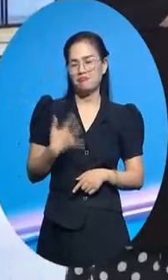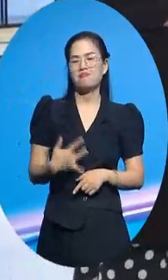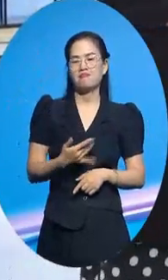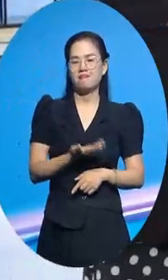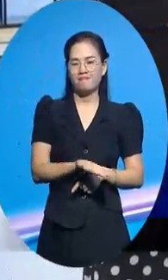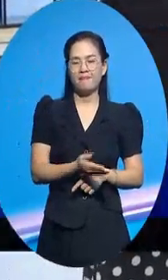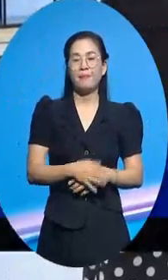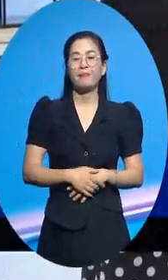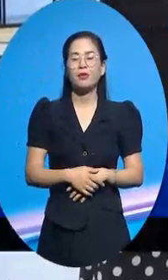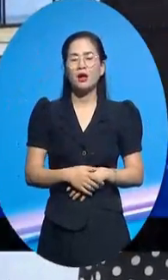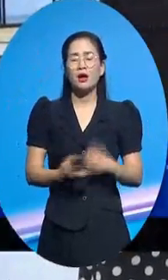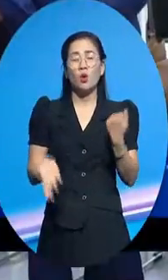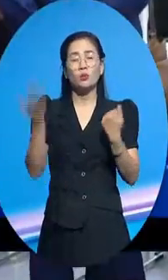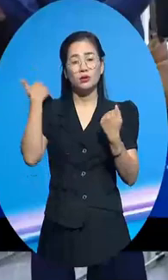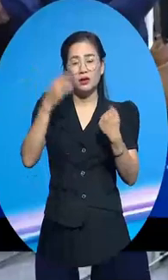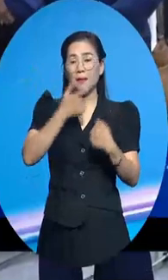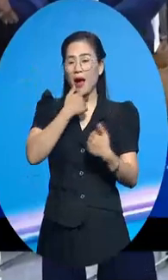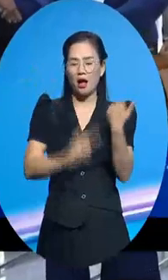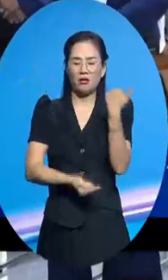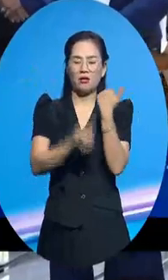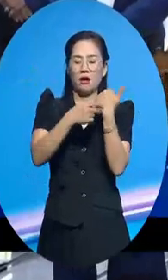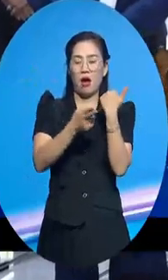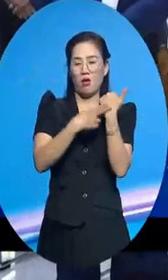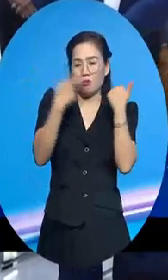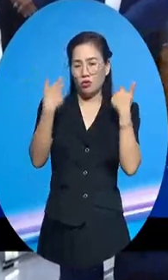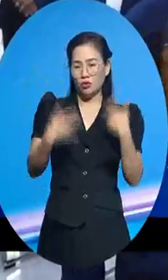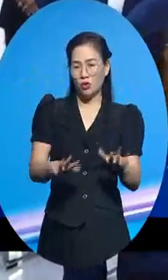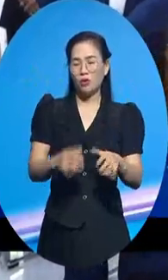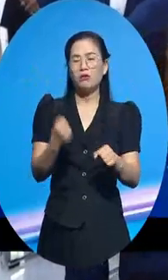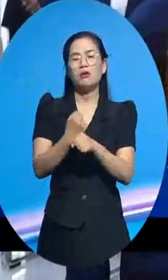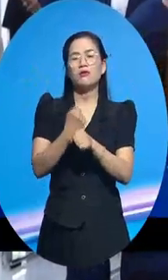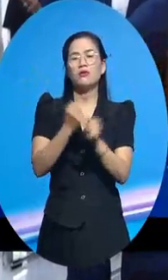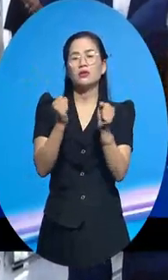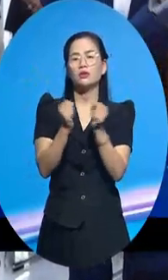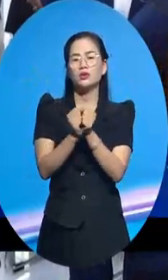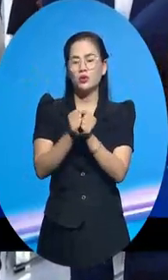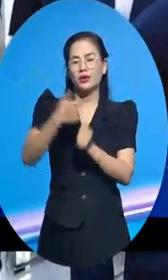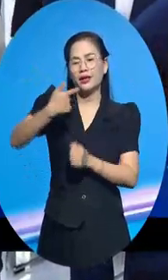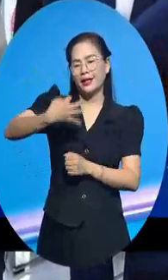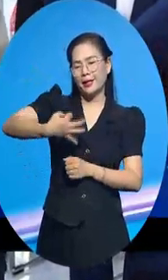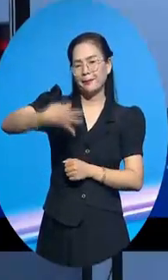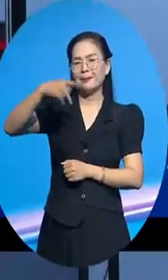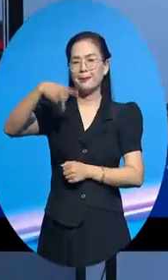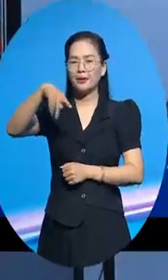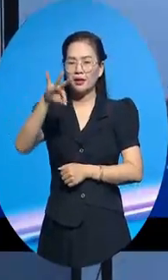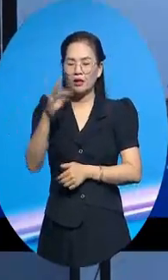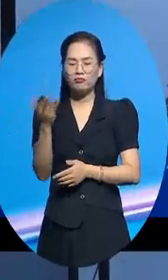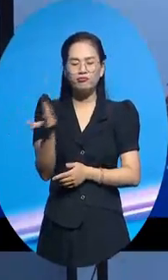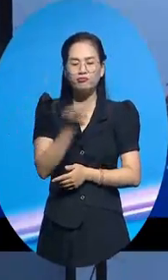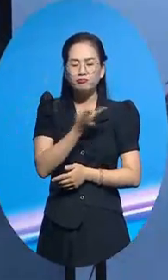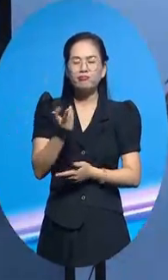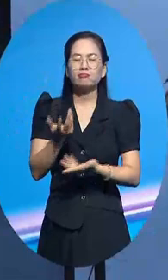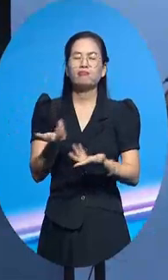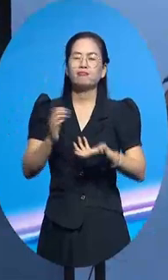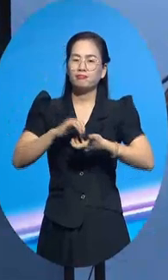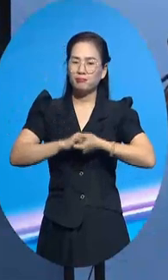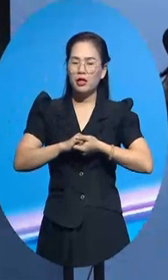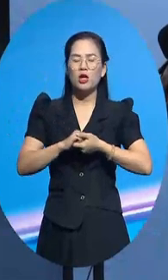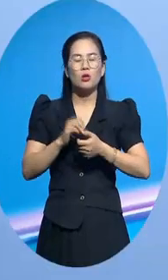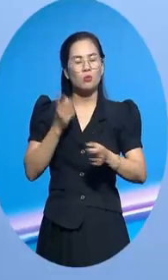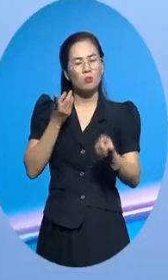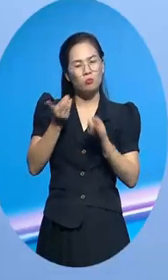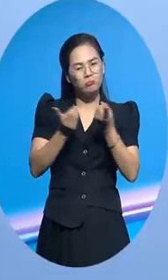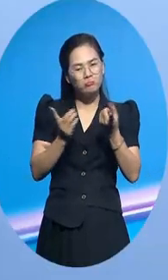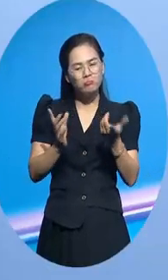trong chuyến thăm tại Hà Nội, bà Pascal Wester cũng có dịp làm việc với tập đoàn FPT để trao đổi về vấn đề tăng cường hợp tác doanh